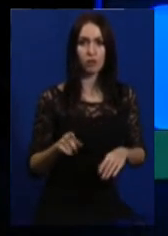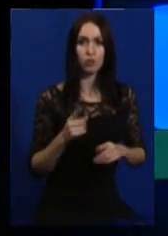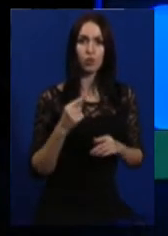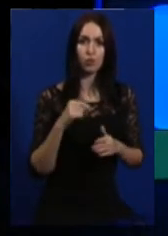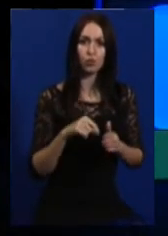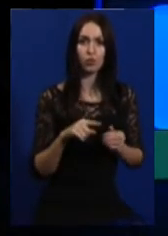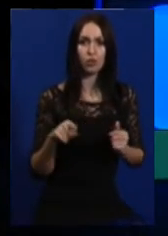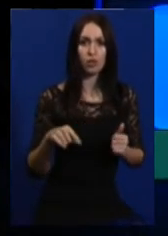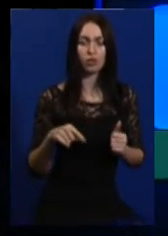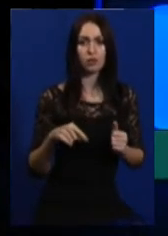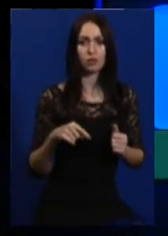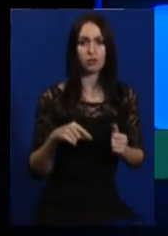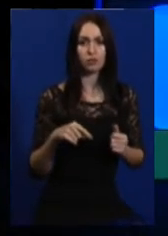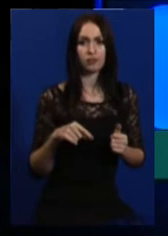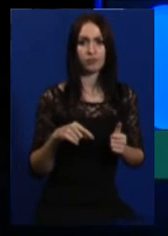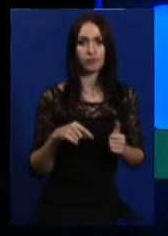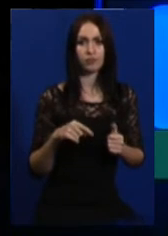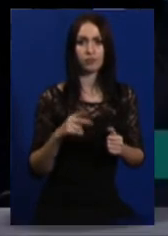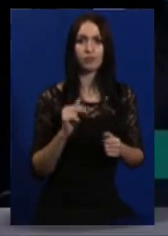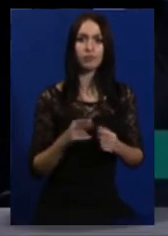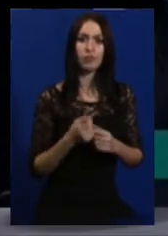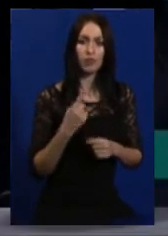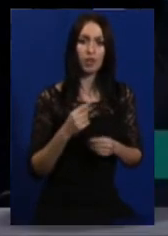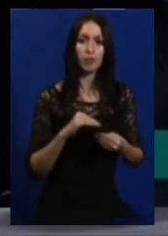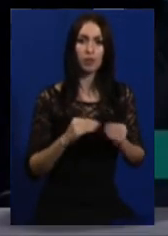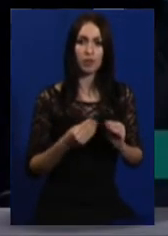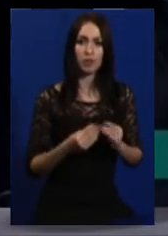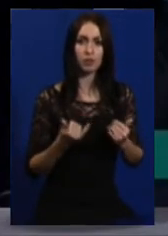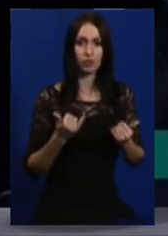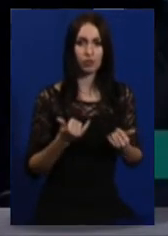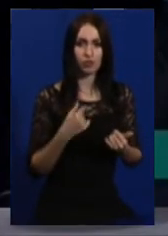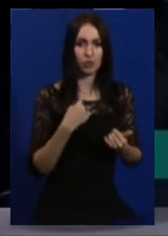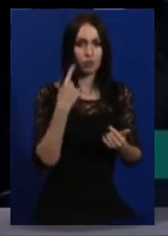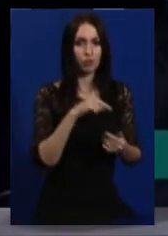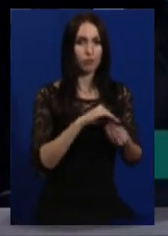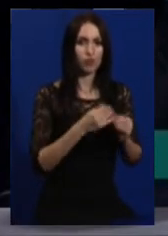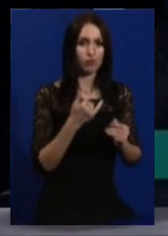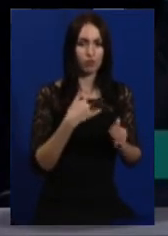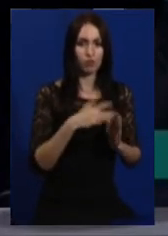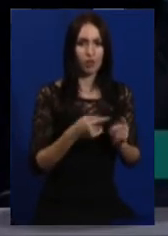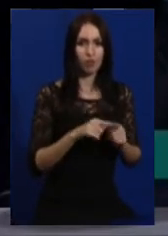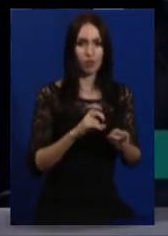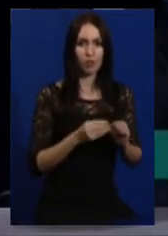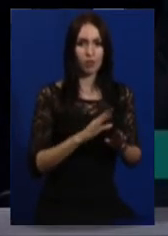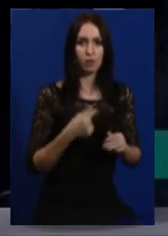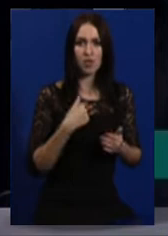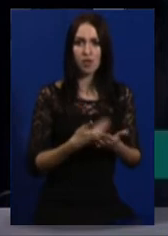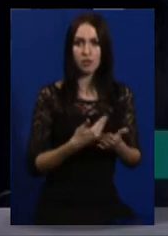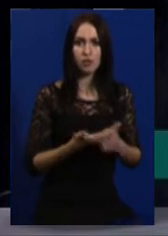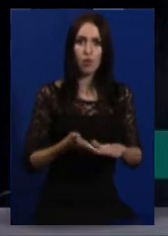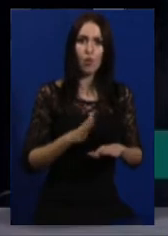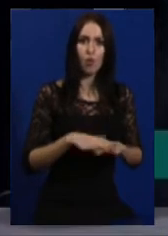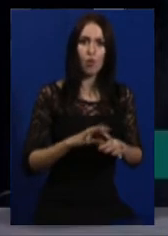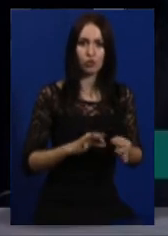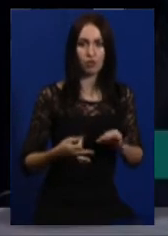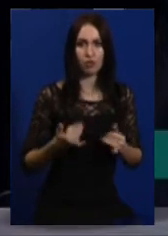раньше доллара за жителями разные проблемы и сейчас людей является проблемой да и то что казалось мне сложностями